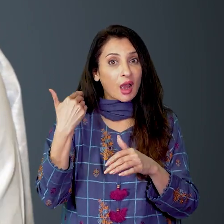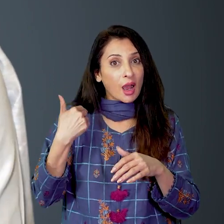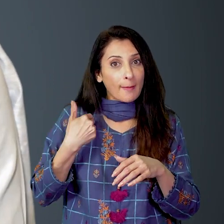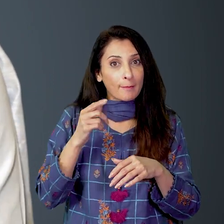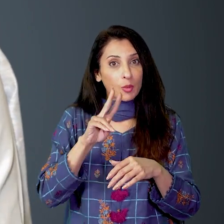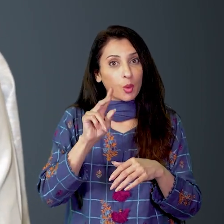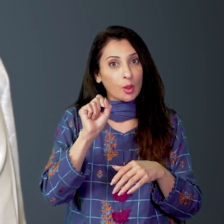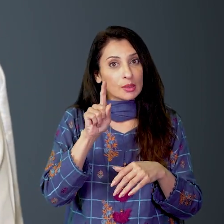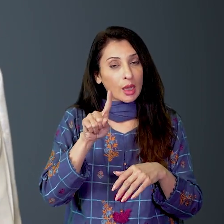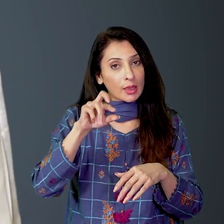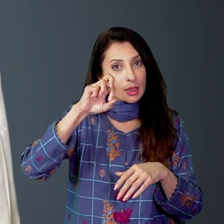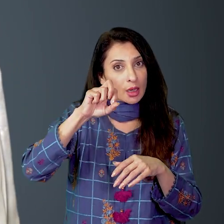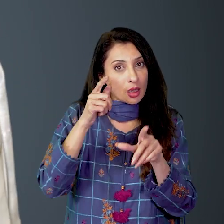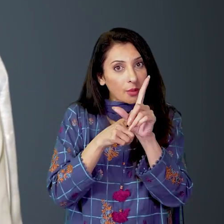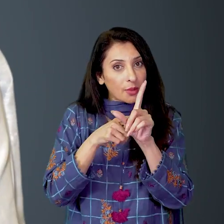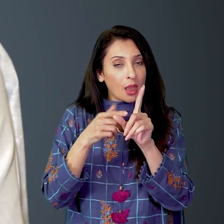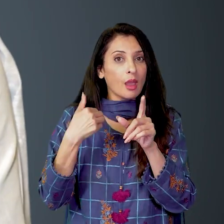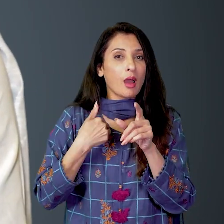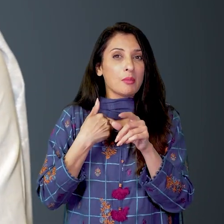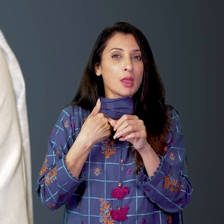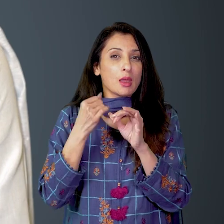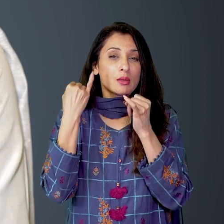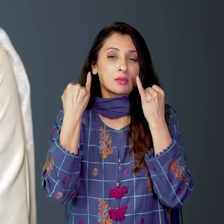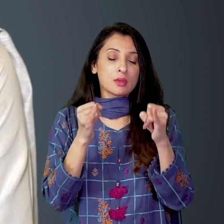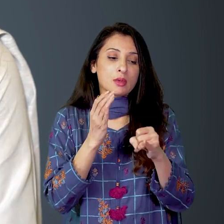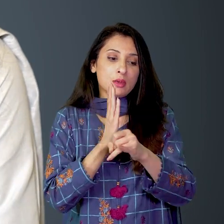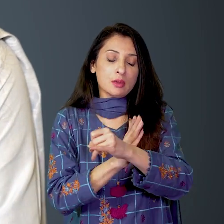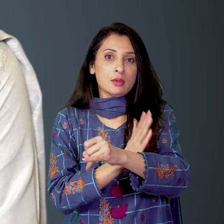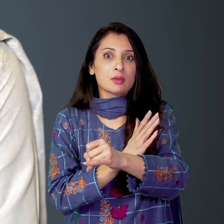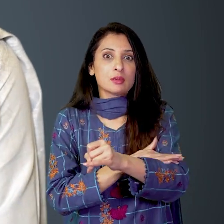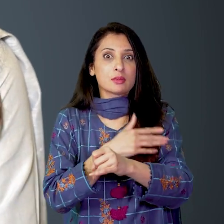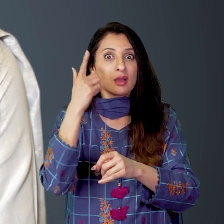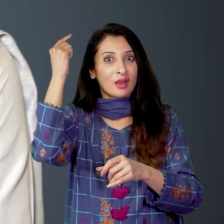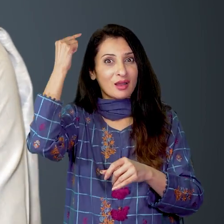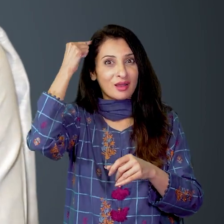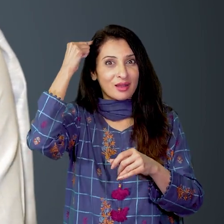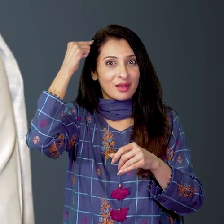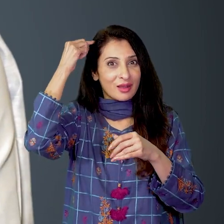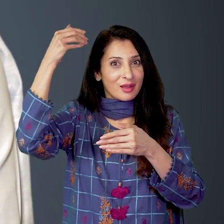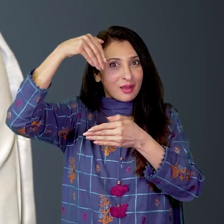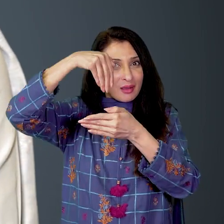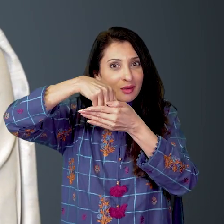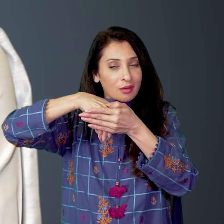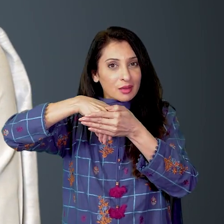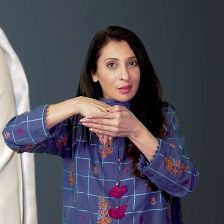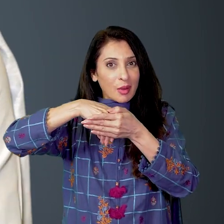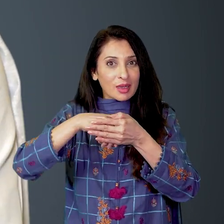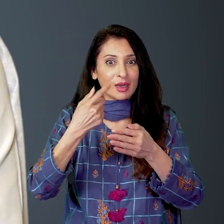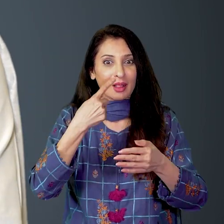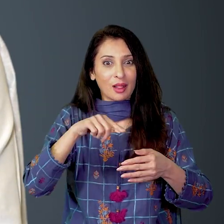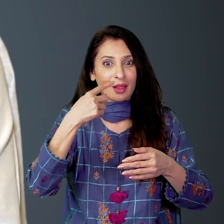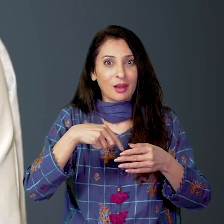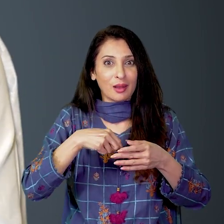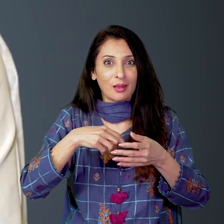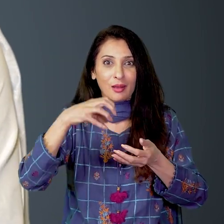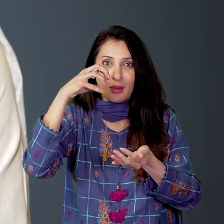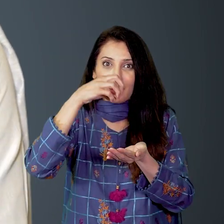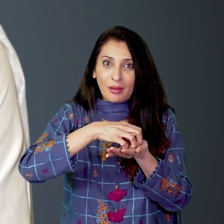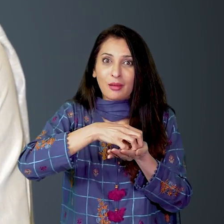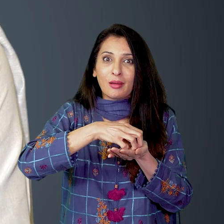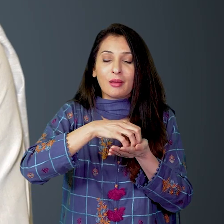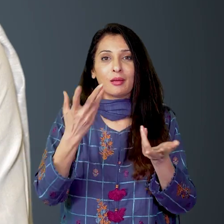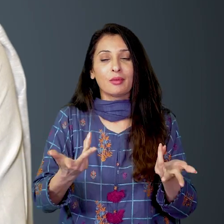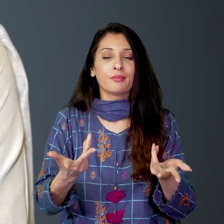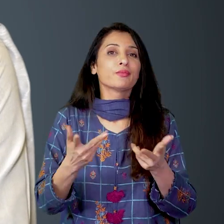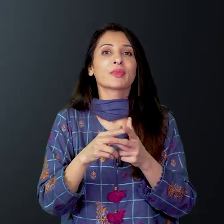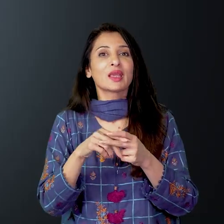हेड इंजरीज आती थी सिवियर किस्म की, जिसमें आपको दिमाग के अंदर खून जम जाता था, जिसके अंदर दिमाग के अंदर आपके सोजिश आ जाती